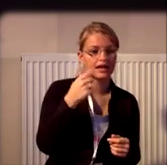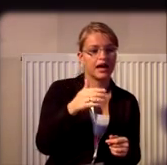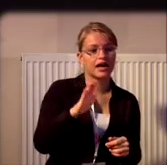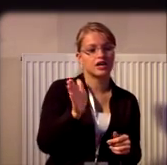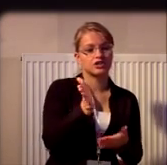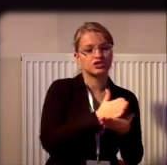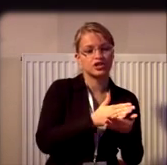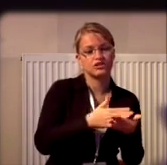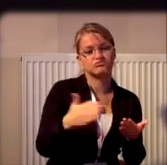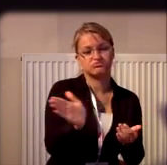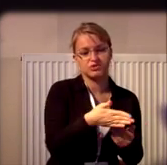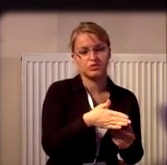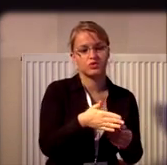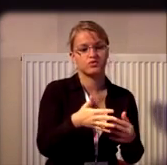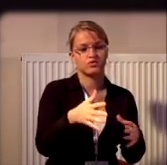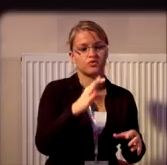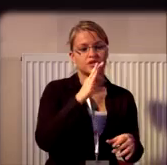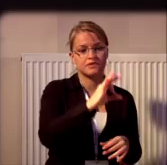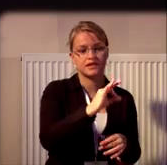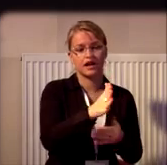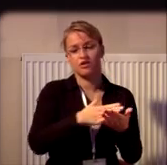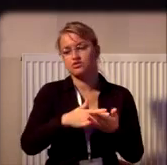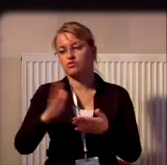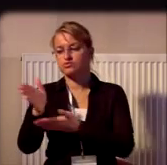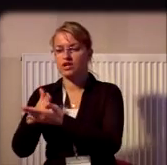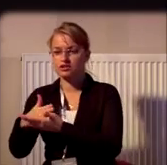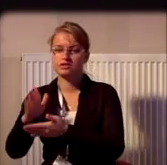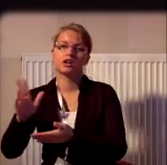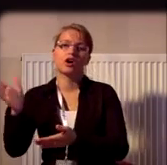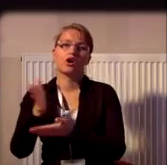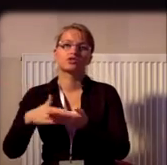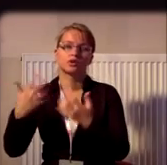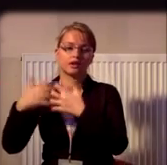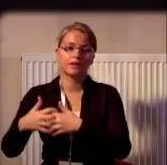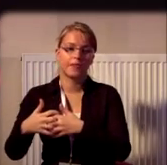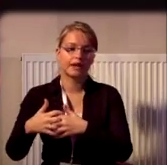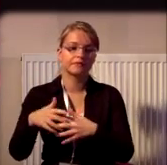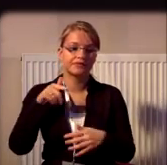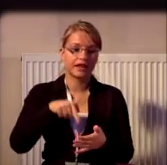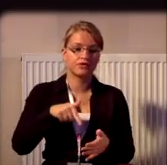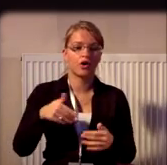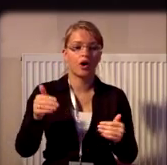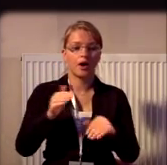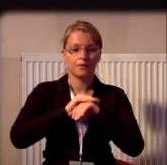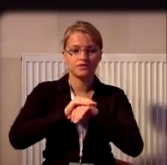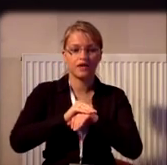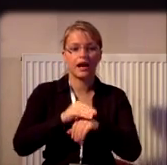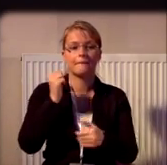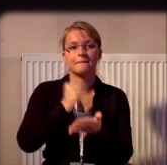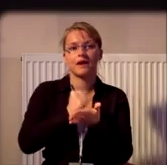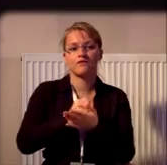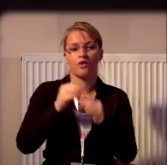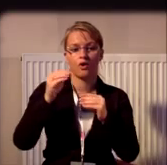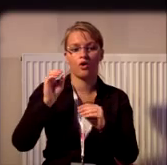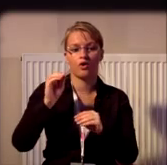w oddziale integracyjnym. Zresztą na takie wprowadzenie innowacji pozwala nam nasze prawo oświatowe, co jest